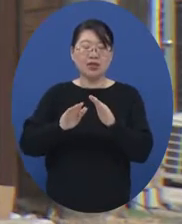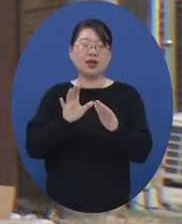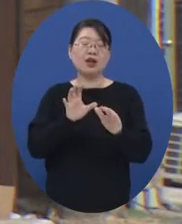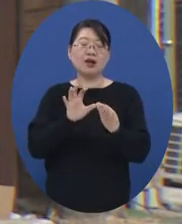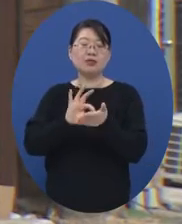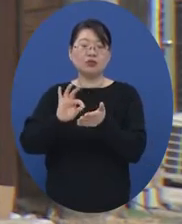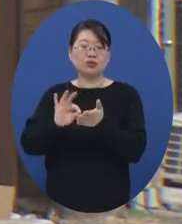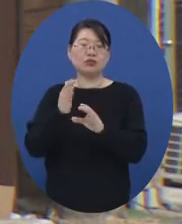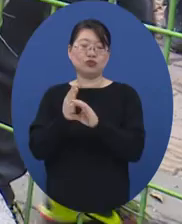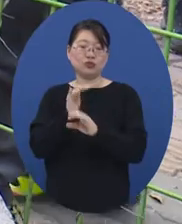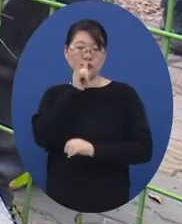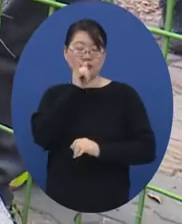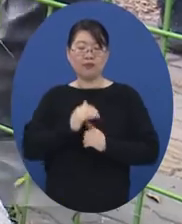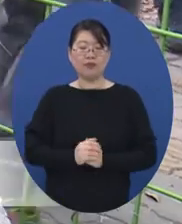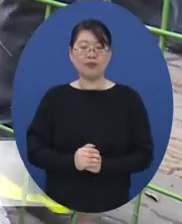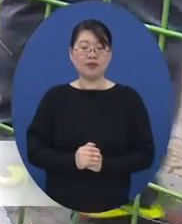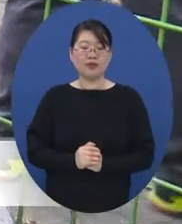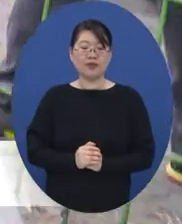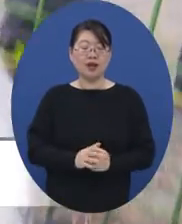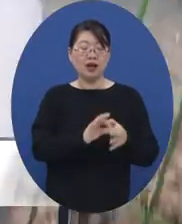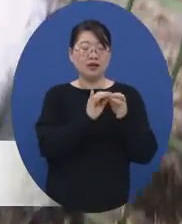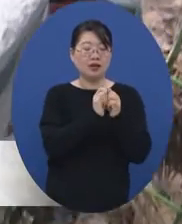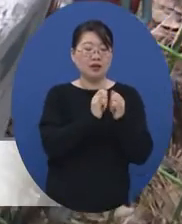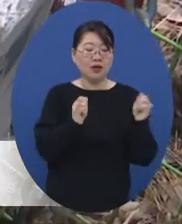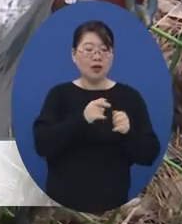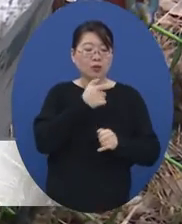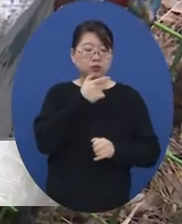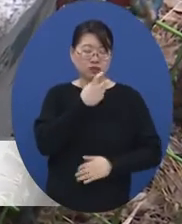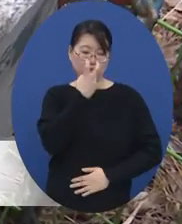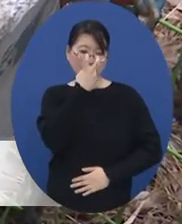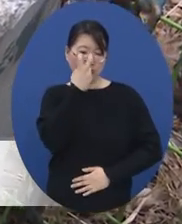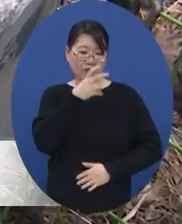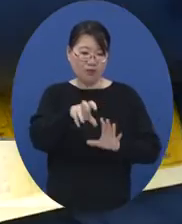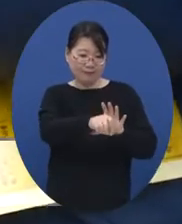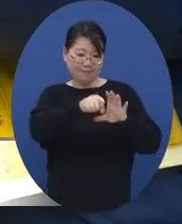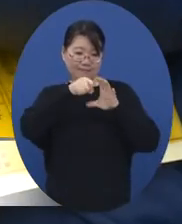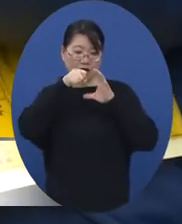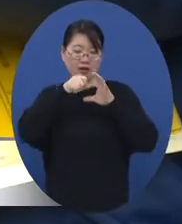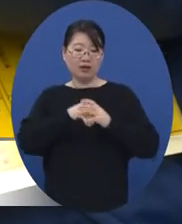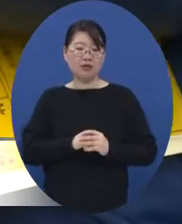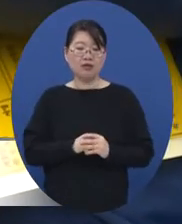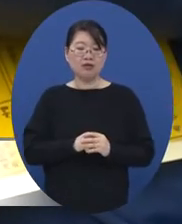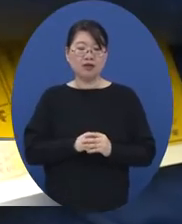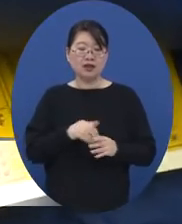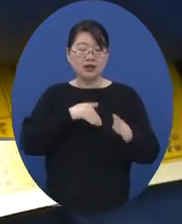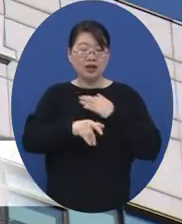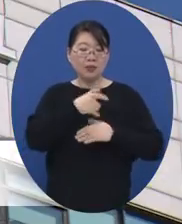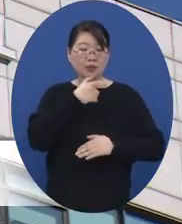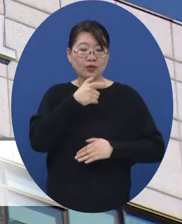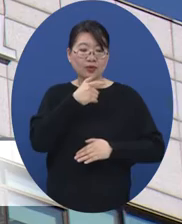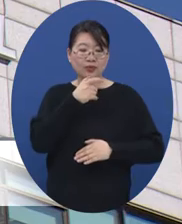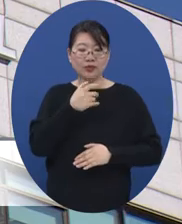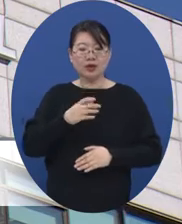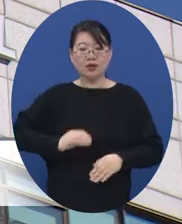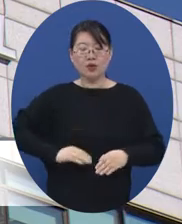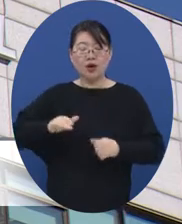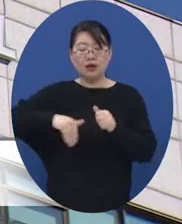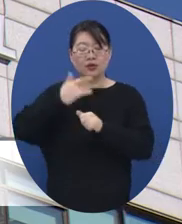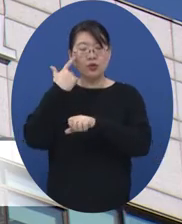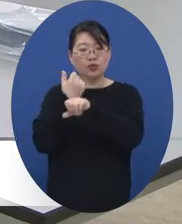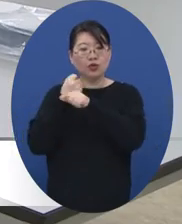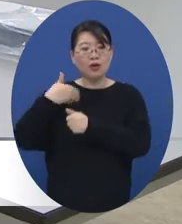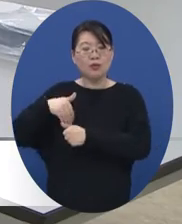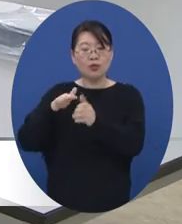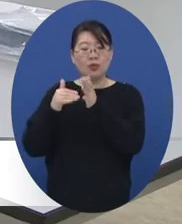사용됩니다 또 관계자가 상수도 물을 채취합니다 채취된 지하수를 도 보건환경연구원 에